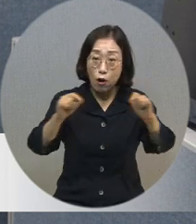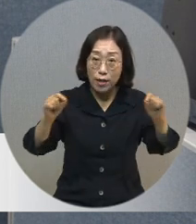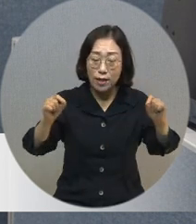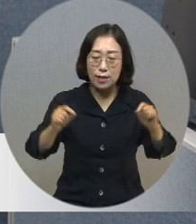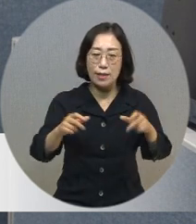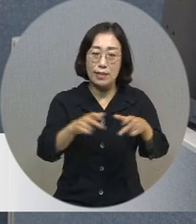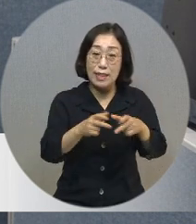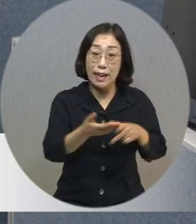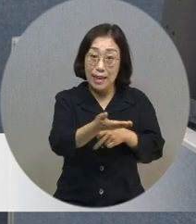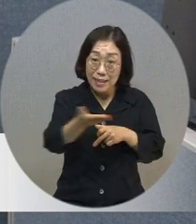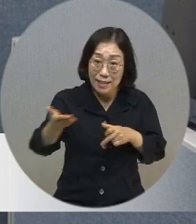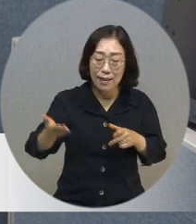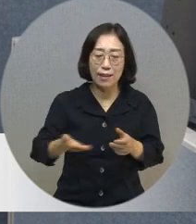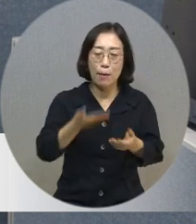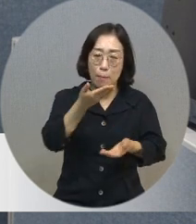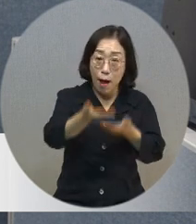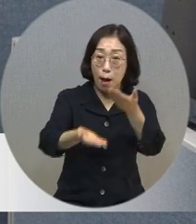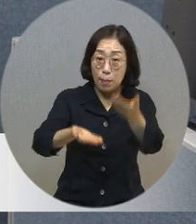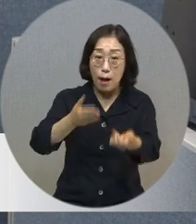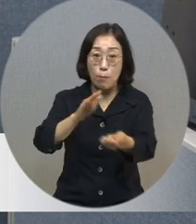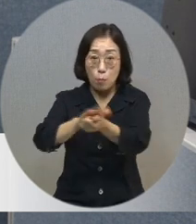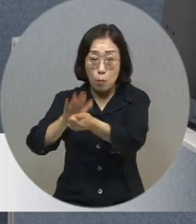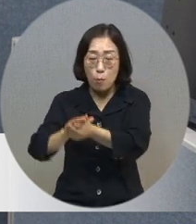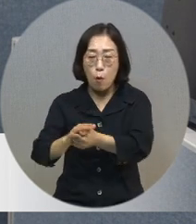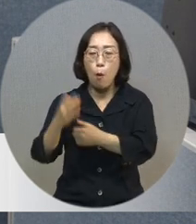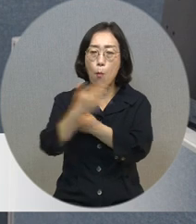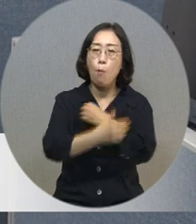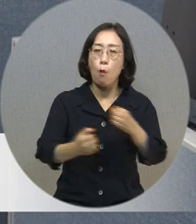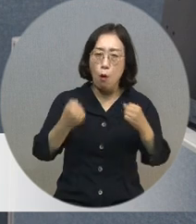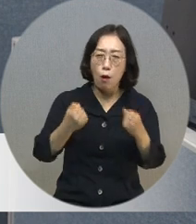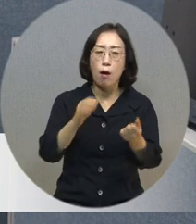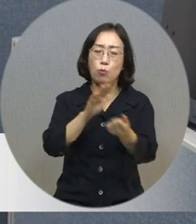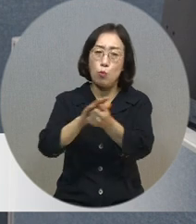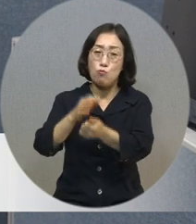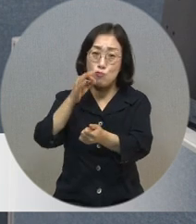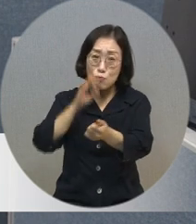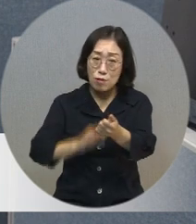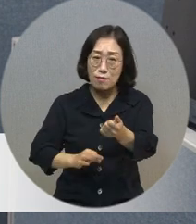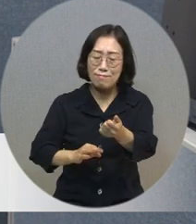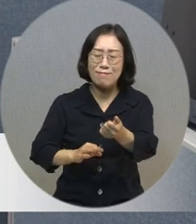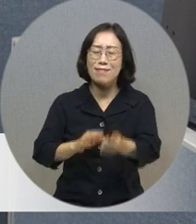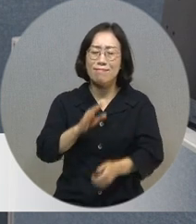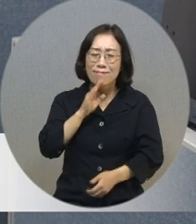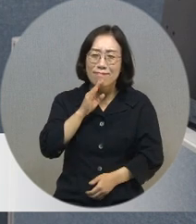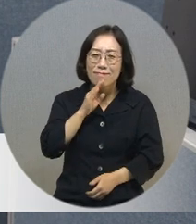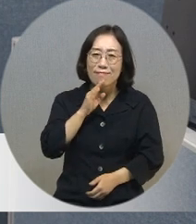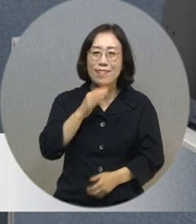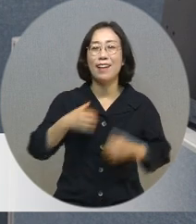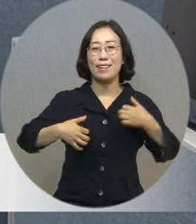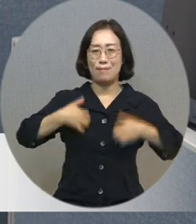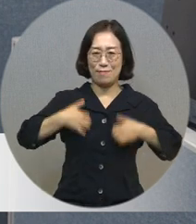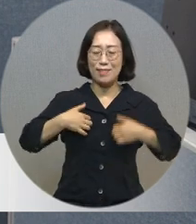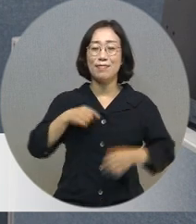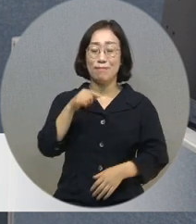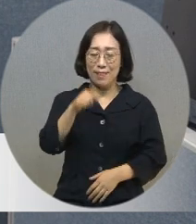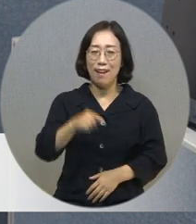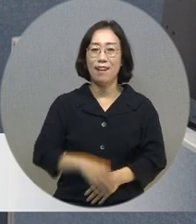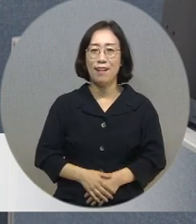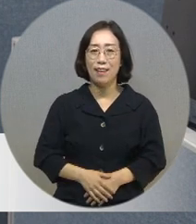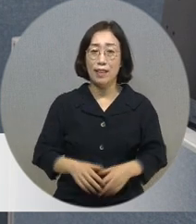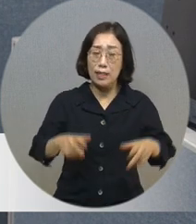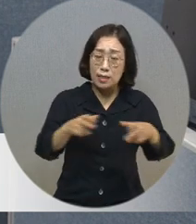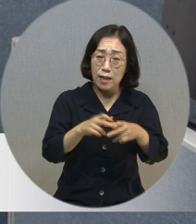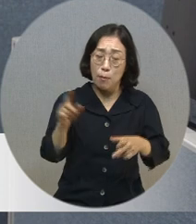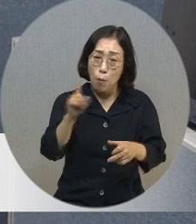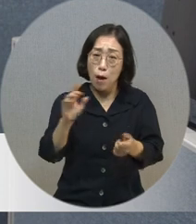공급하여 건강 진진해 조금이라도 보탬이 된다면은 전 더라이 없겠습니다 장애인들에게 뭔가